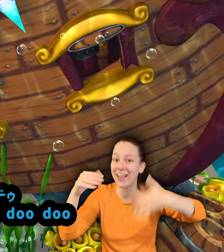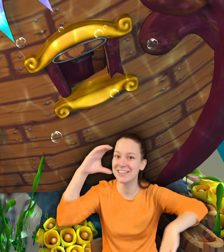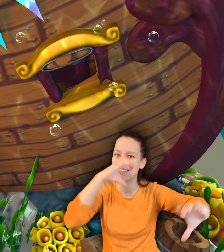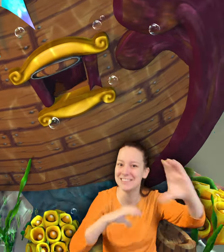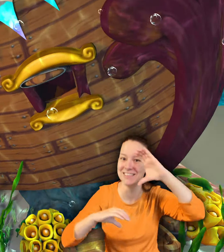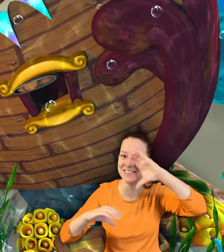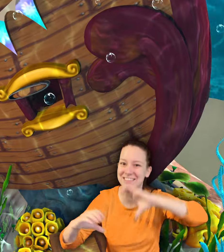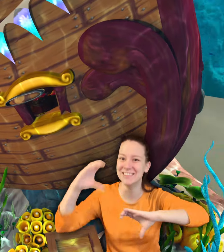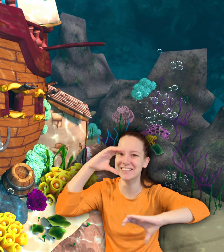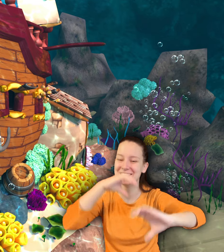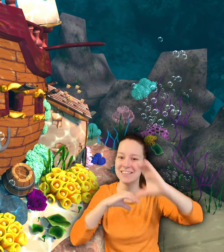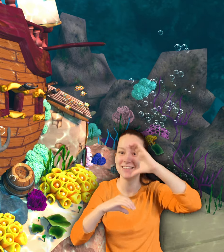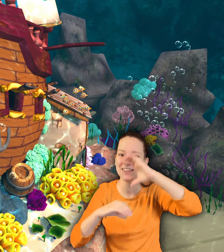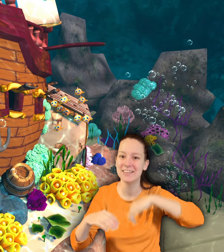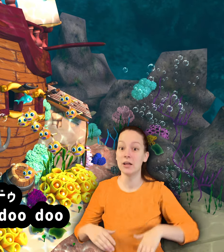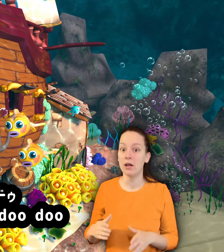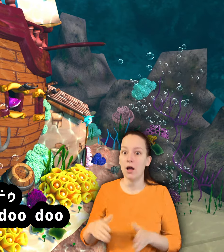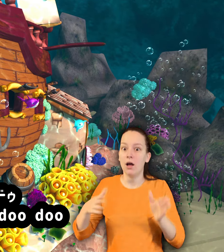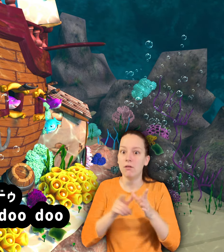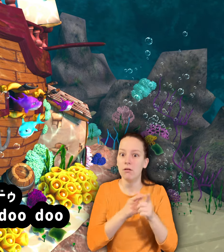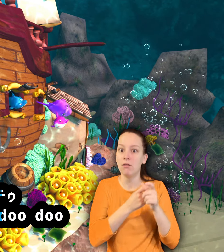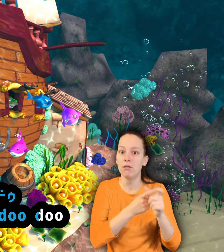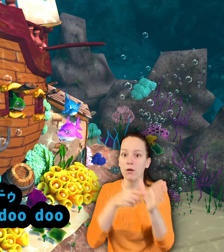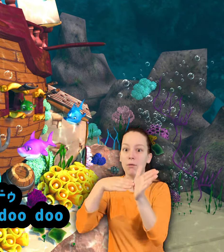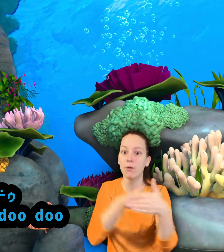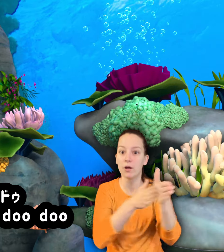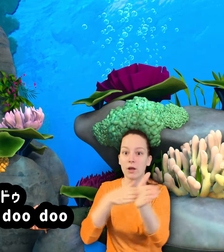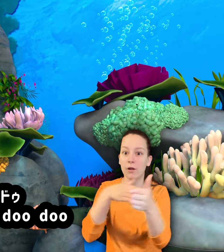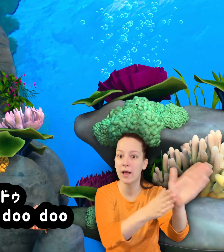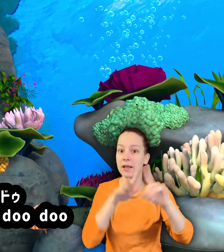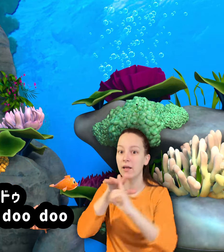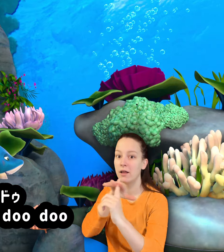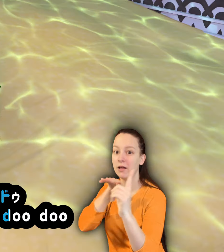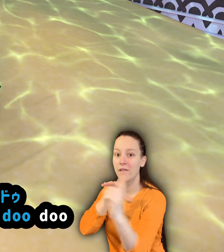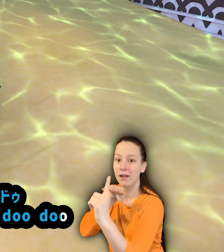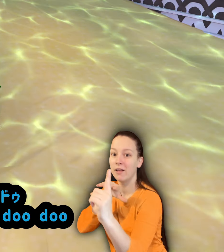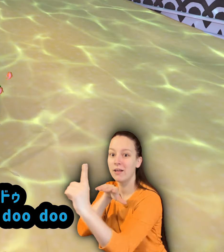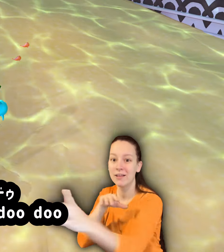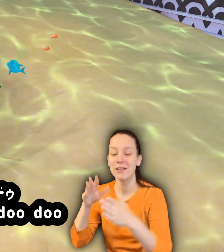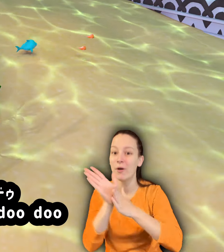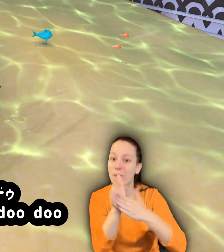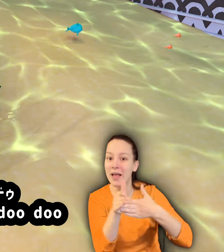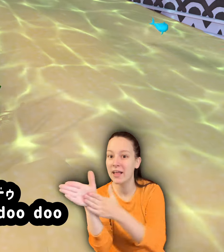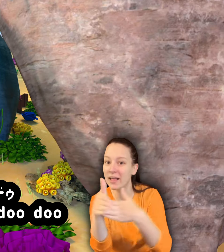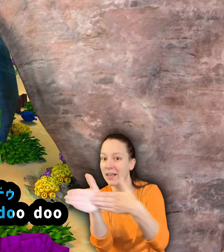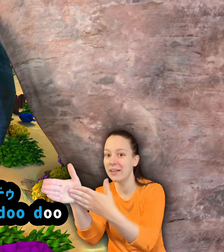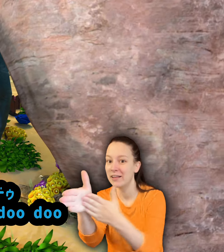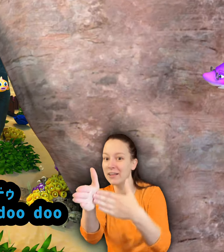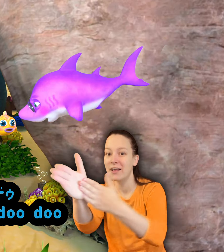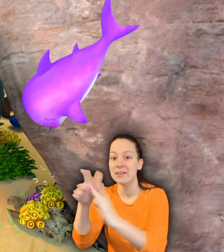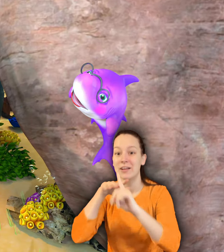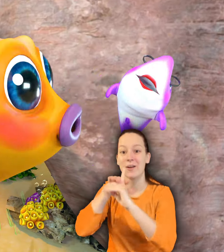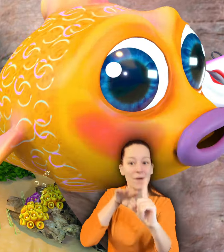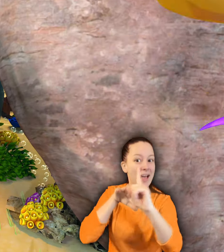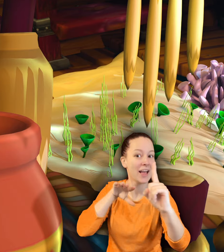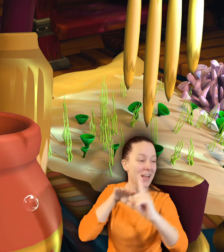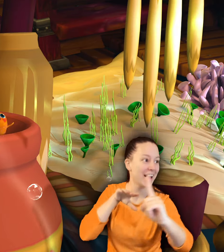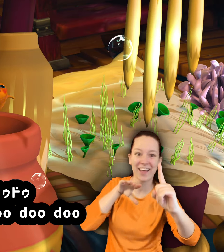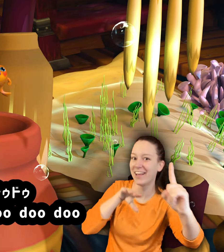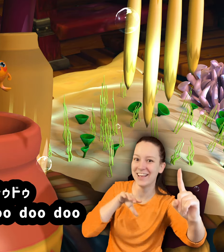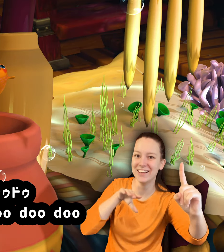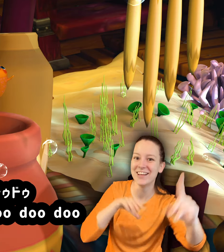ハタため家族逃げろ逃げろ逃げろ